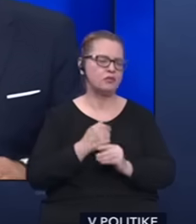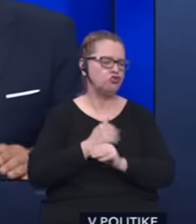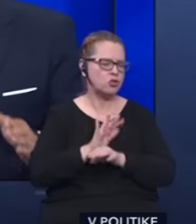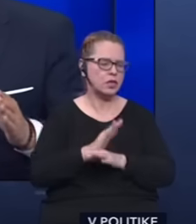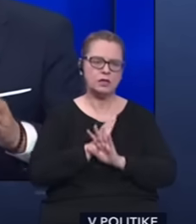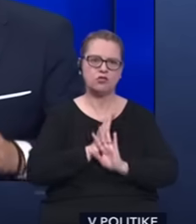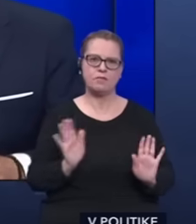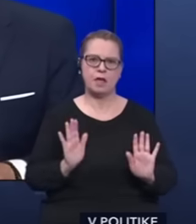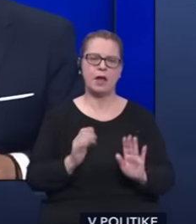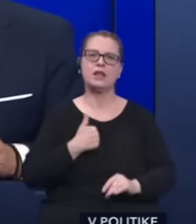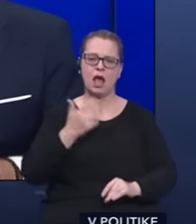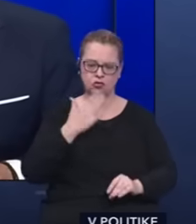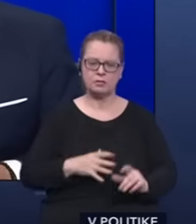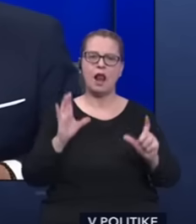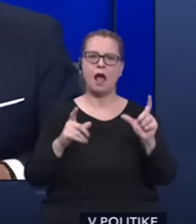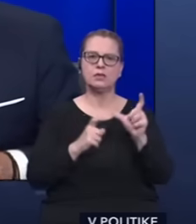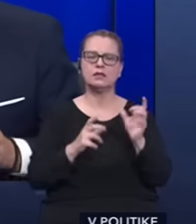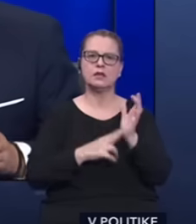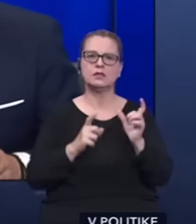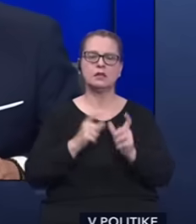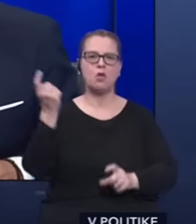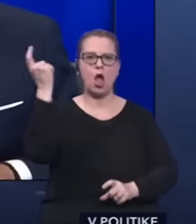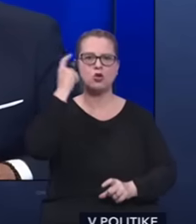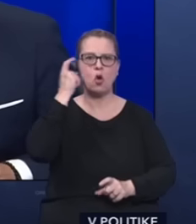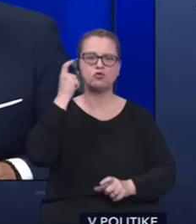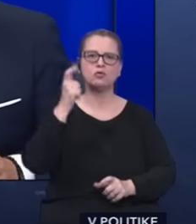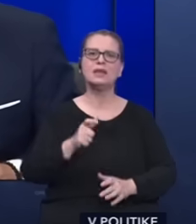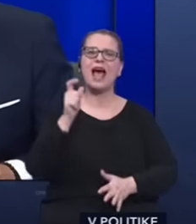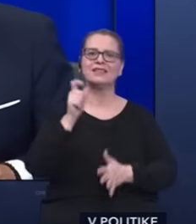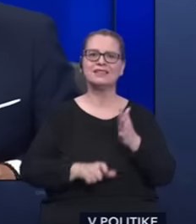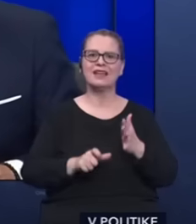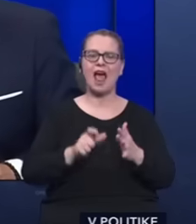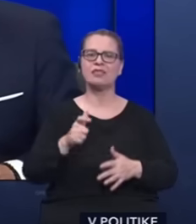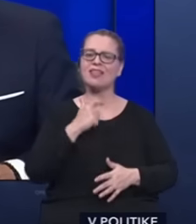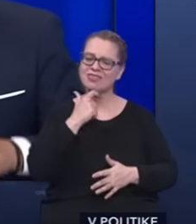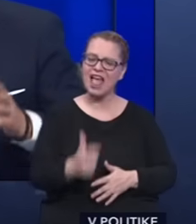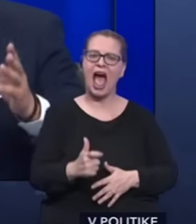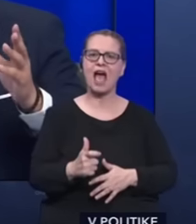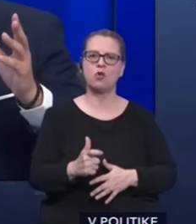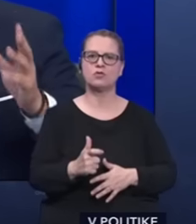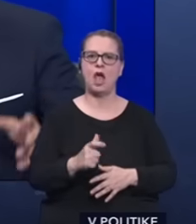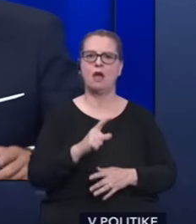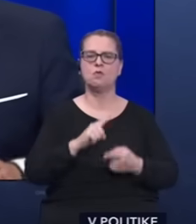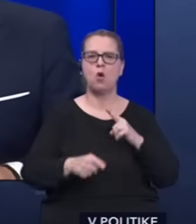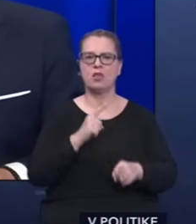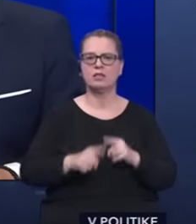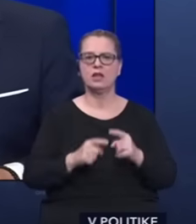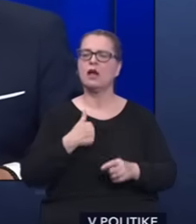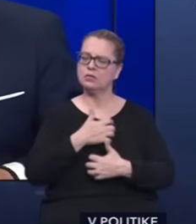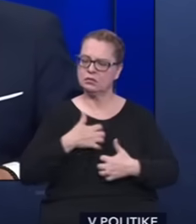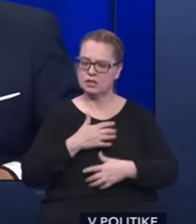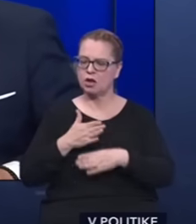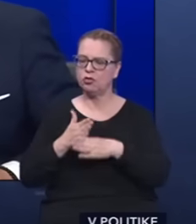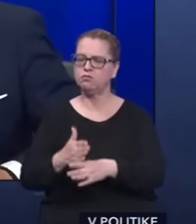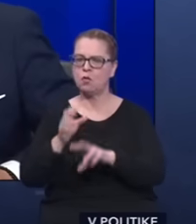chcel vždy, aby SNS bola rozumnou alternatívou národnej politiky, nie nacionálnej. A snažili sme sa pomôcť aj podnikateľom,